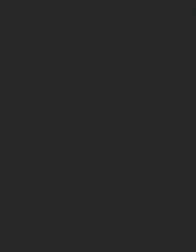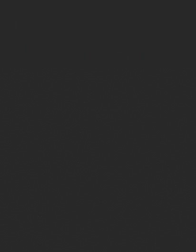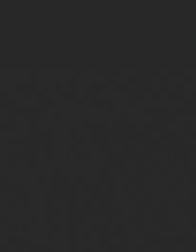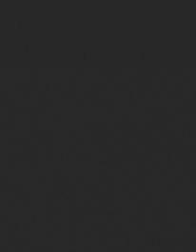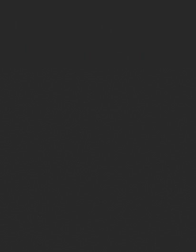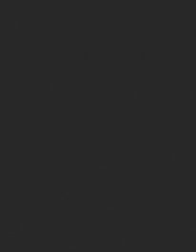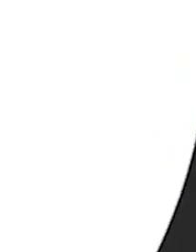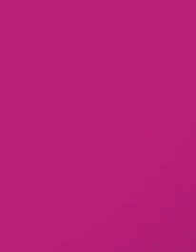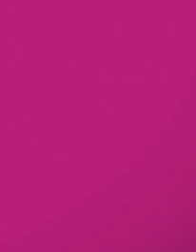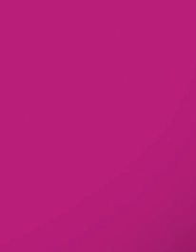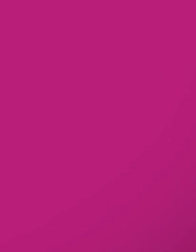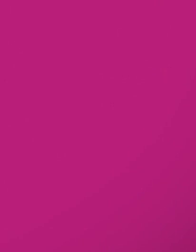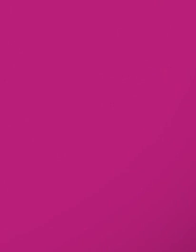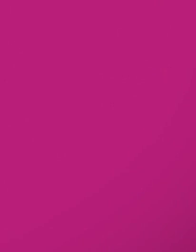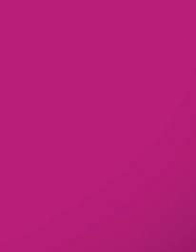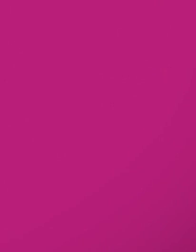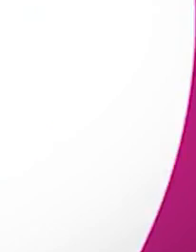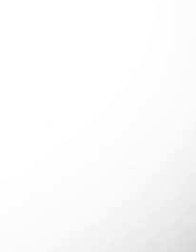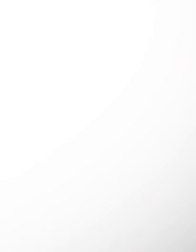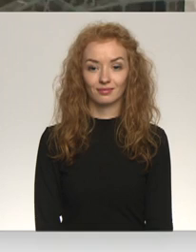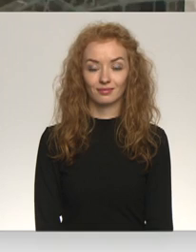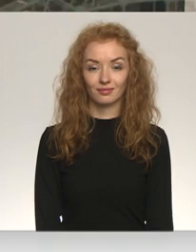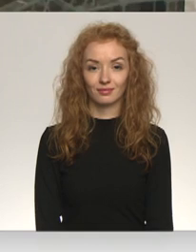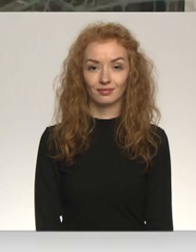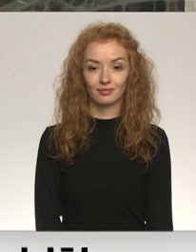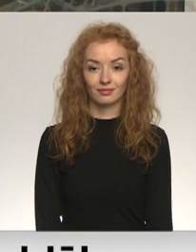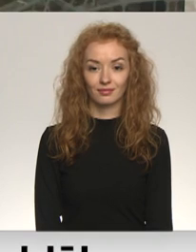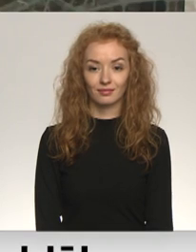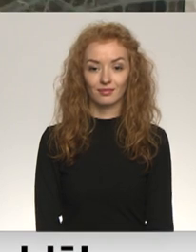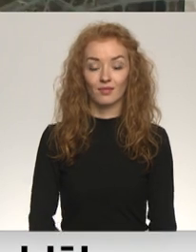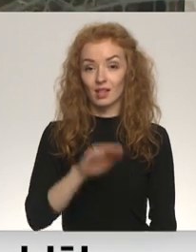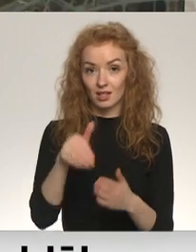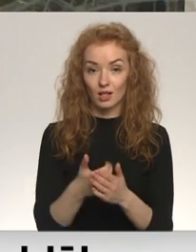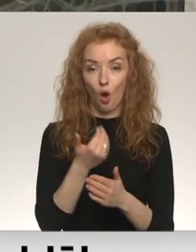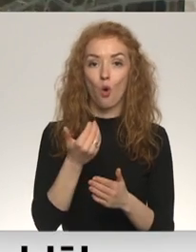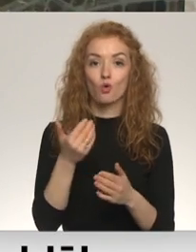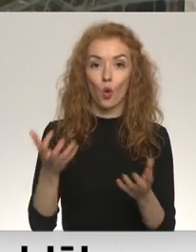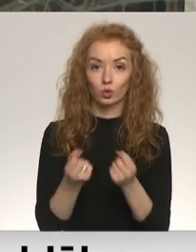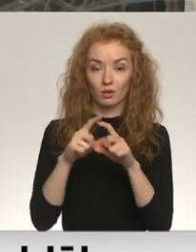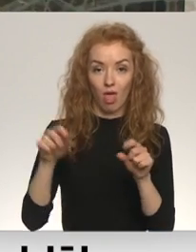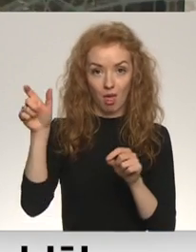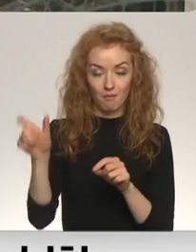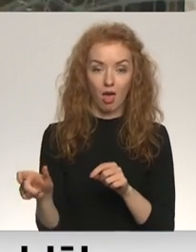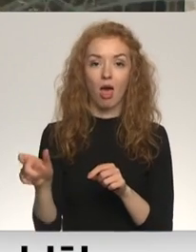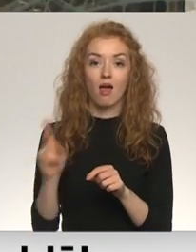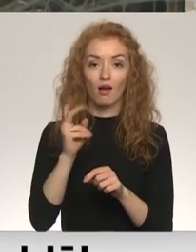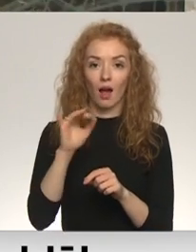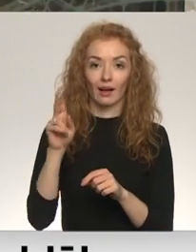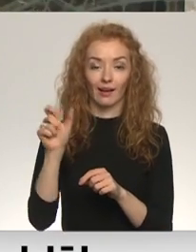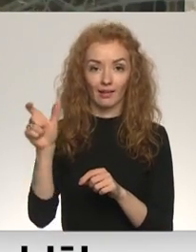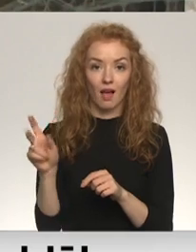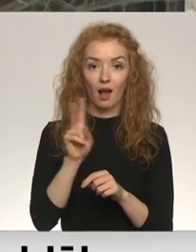Re, viss ēters ir te! Jaunā uzņēmēja Karīna Bumbule, kura no